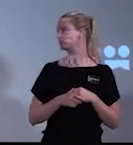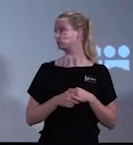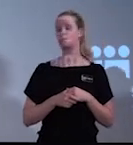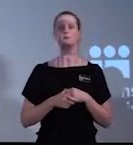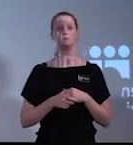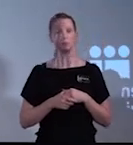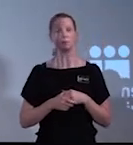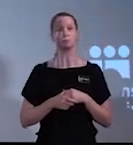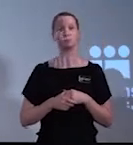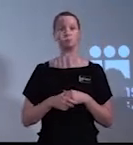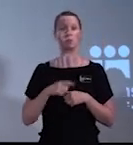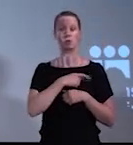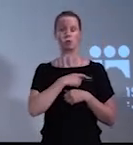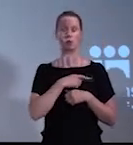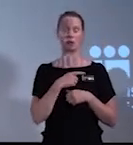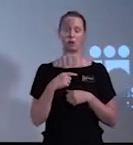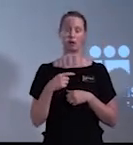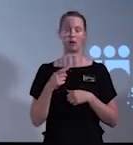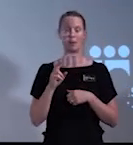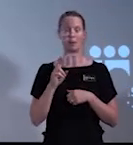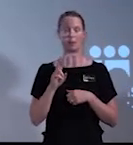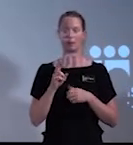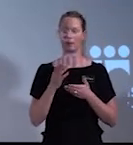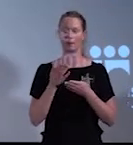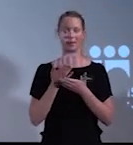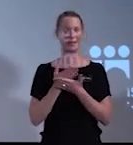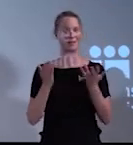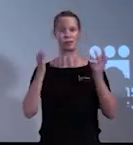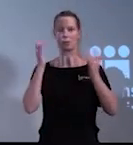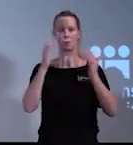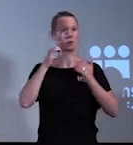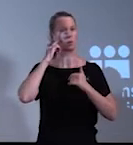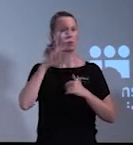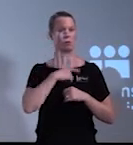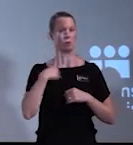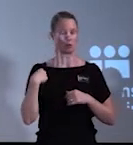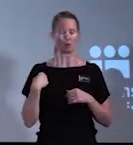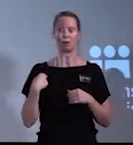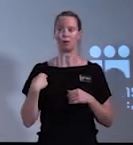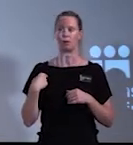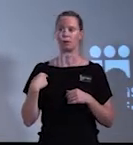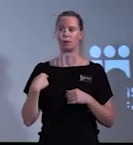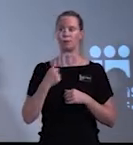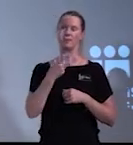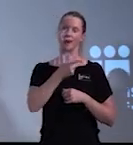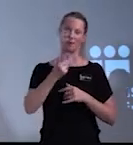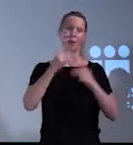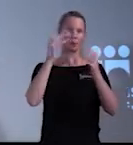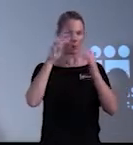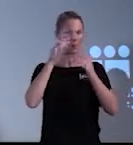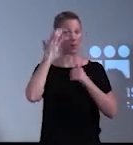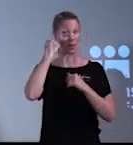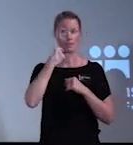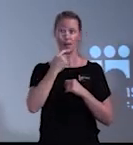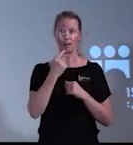det så. Det där är faktiskt inte ett problem. Men sen finns det andra problem där man kan säga